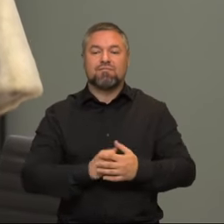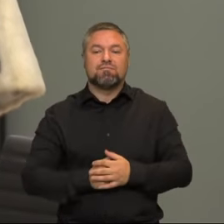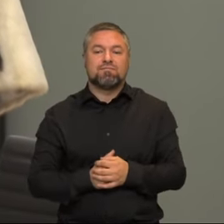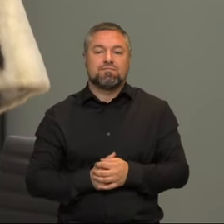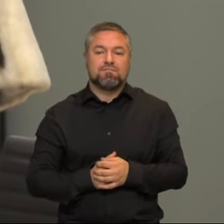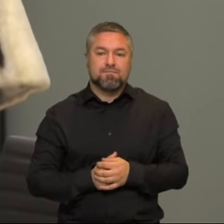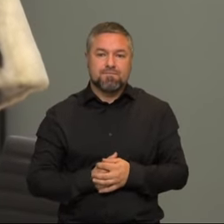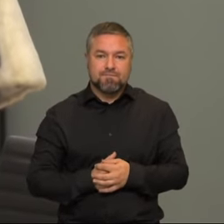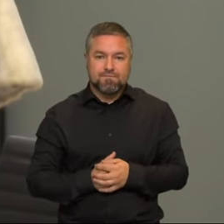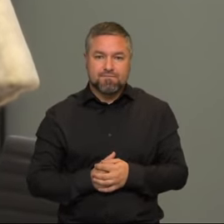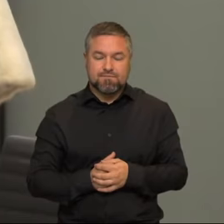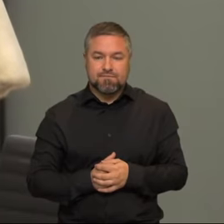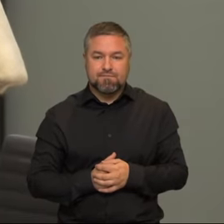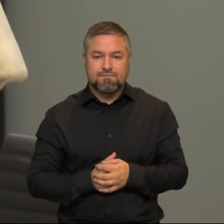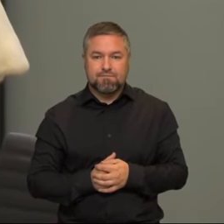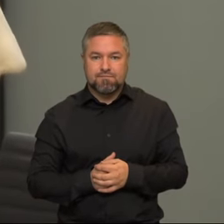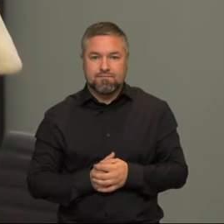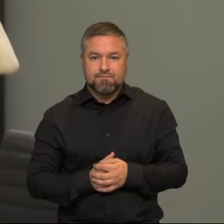bonum,